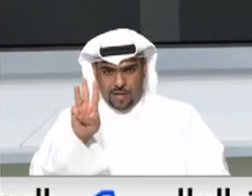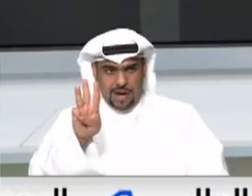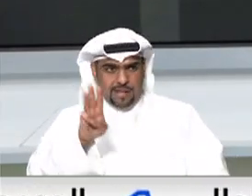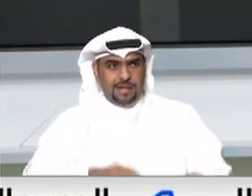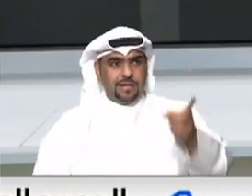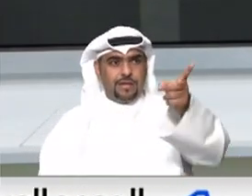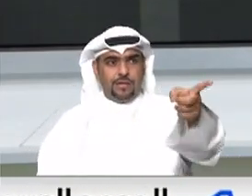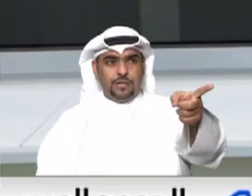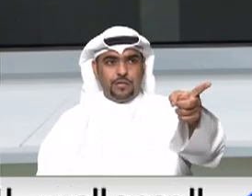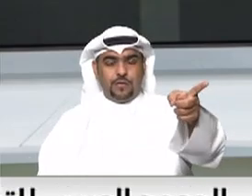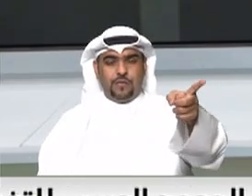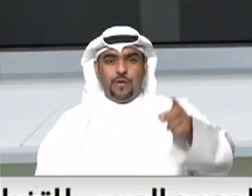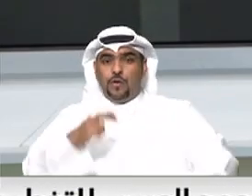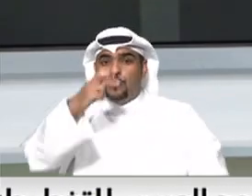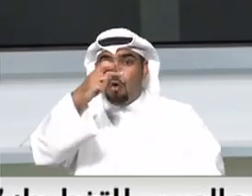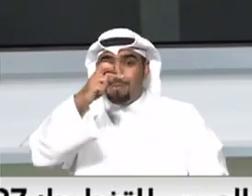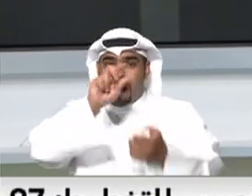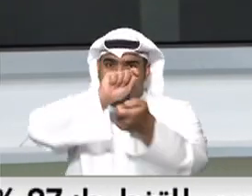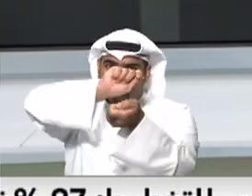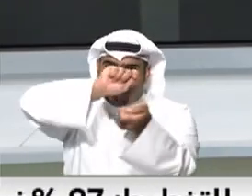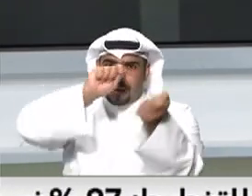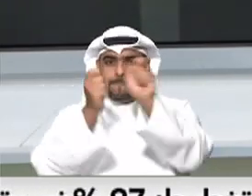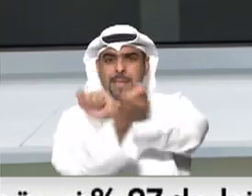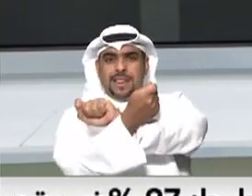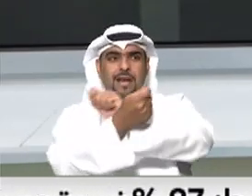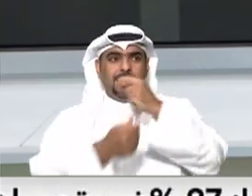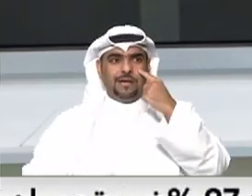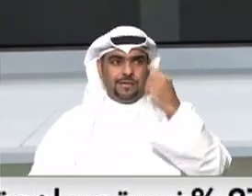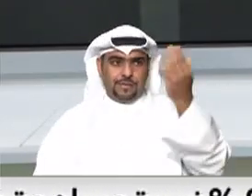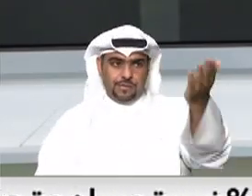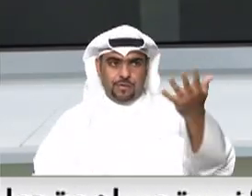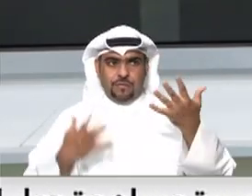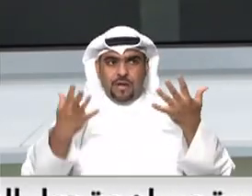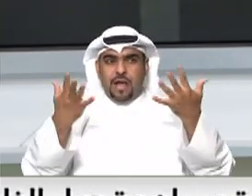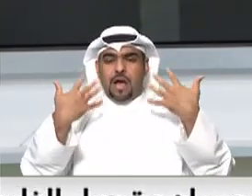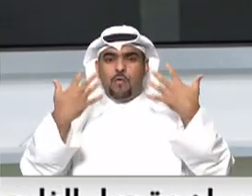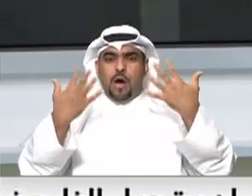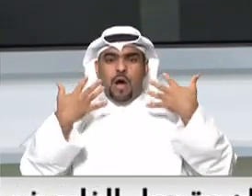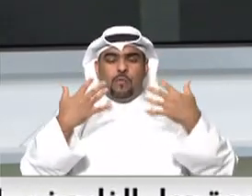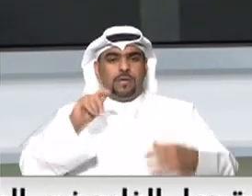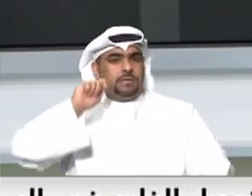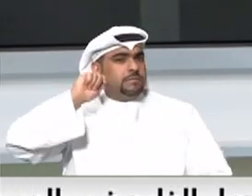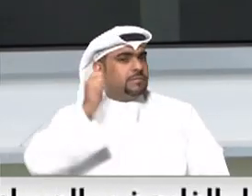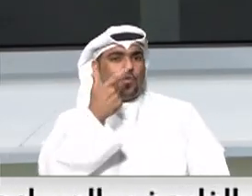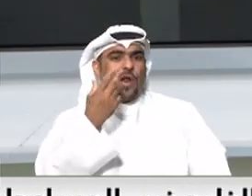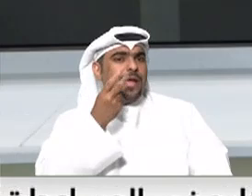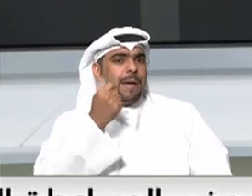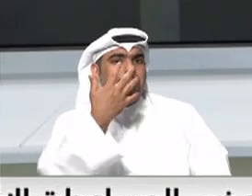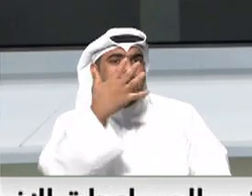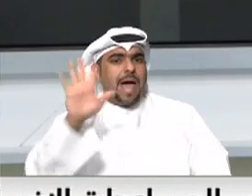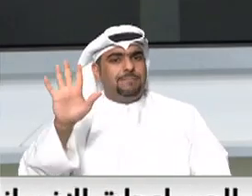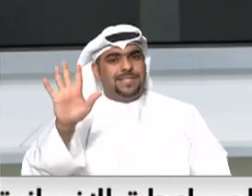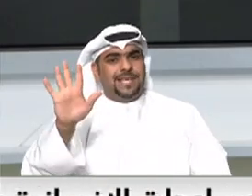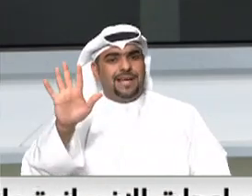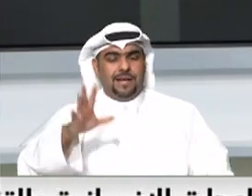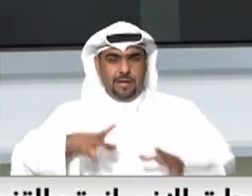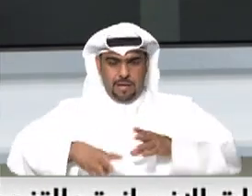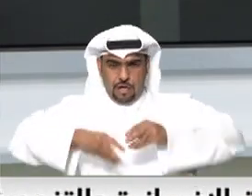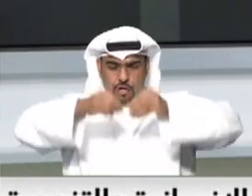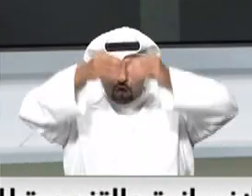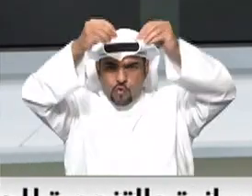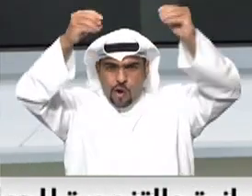ذلك راح يقلب الى شمال غربي ويكون نشط على فترات فيه يوم الاحد فرص لغبار مثار في يوم الاحد على بعض المناطق الصحراوي المكشوفه اجواء حاره